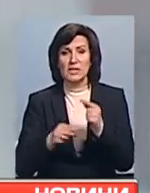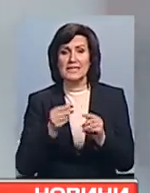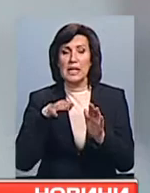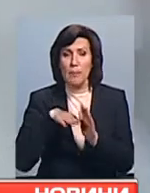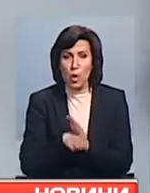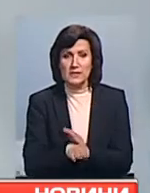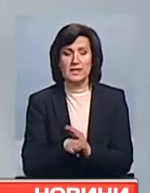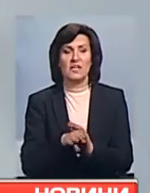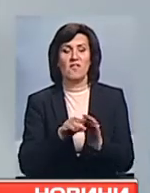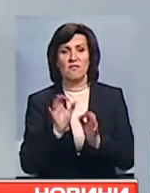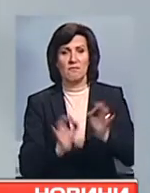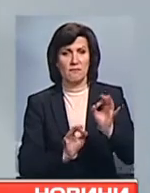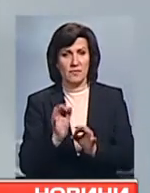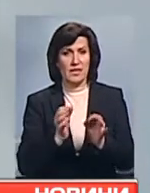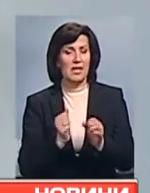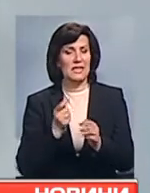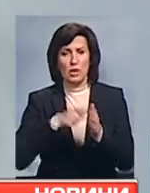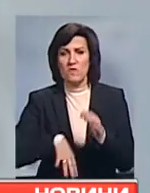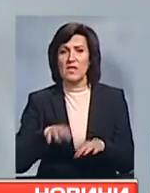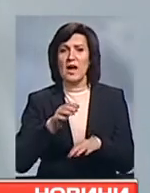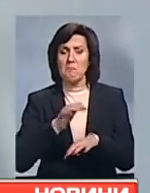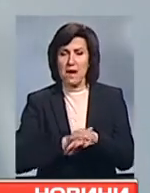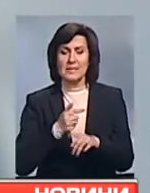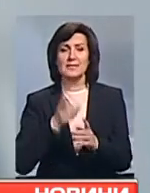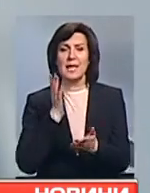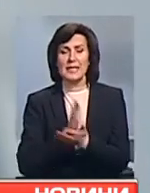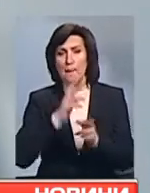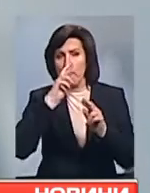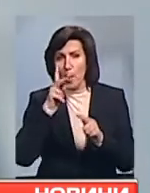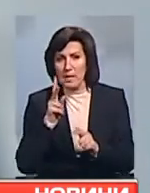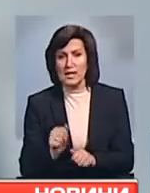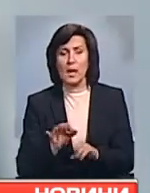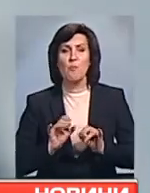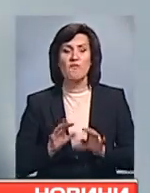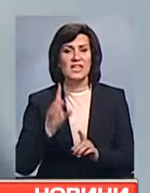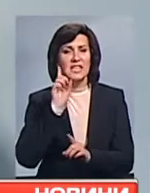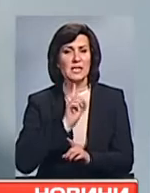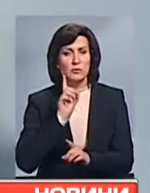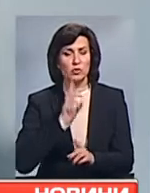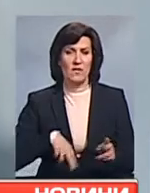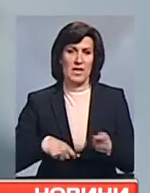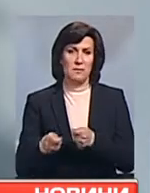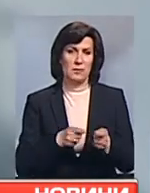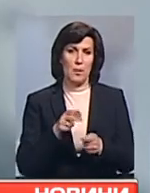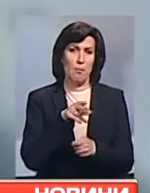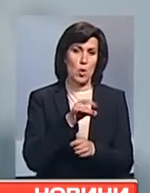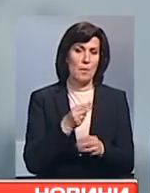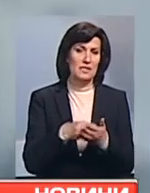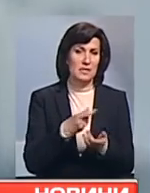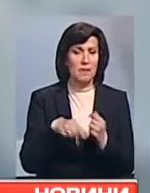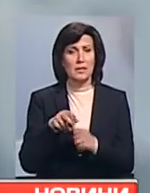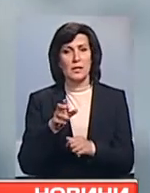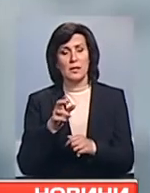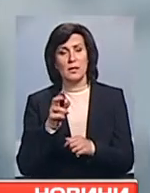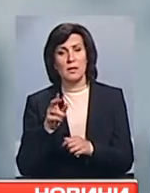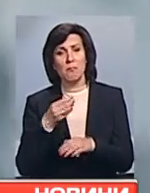депозитами, паніка, недовіра банк-системи – це є помилка поведення тимчасової адміністрації Брок Бізнесбанк і Банк Форум. Якщо